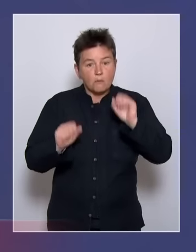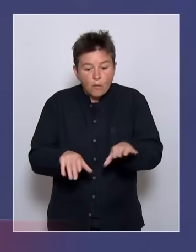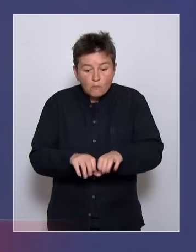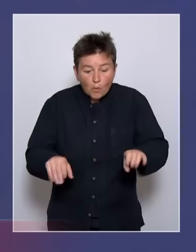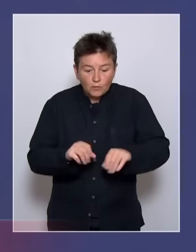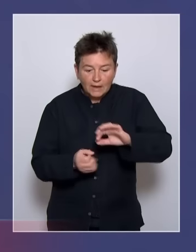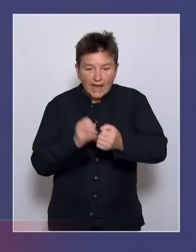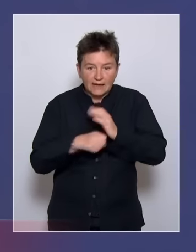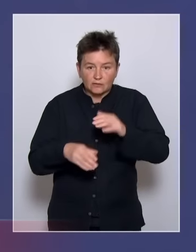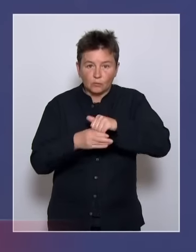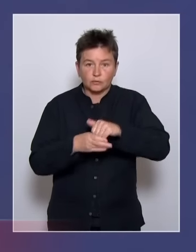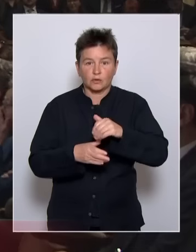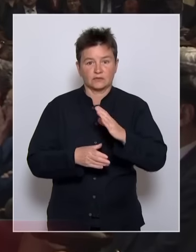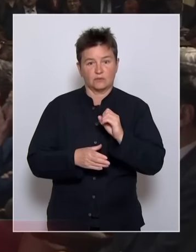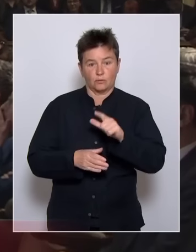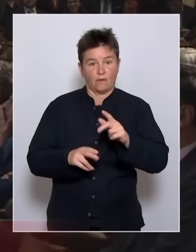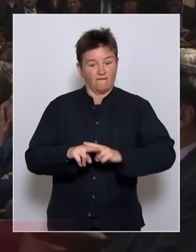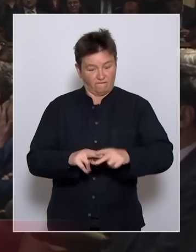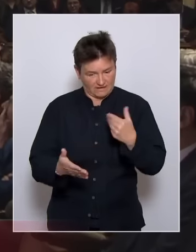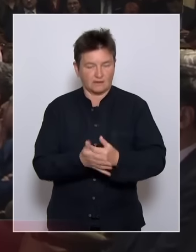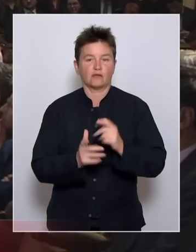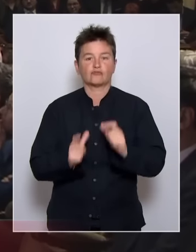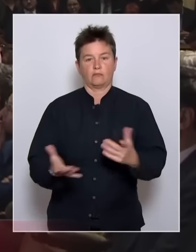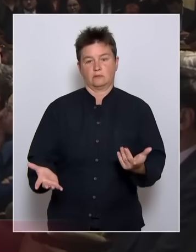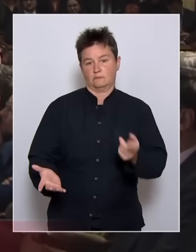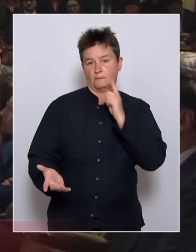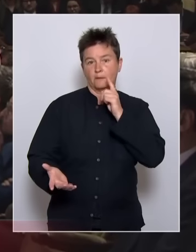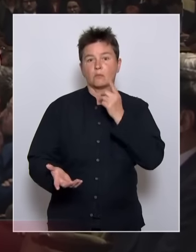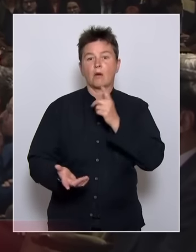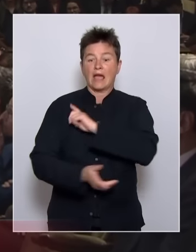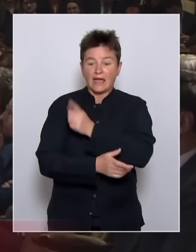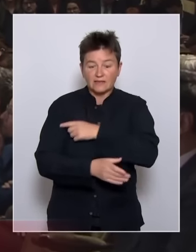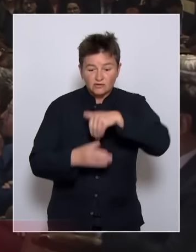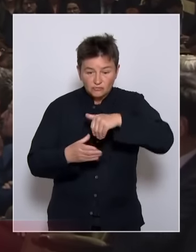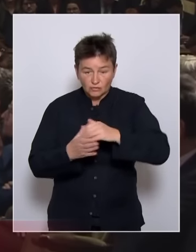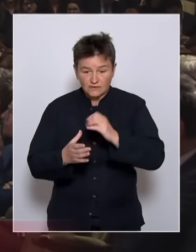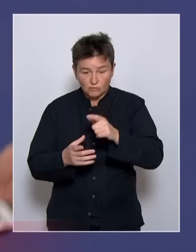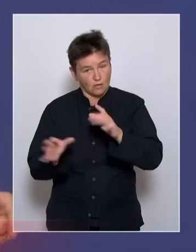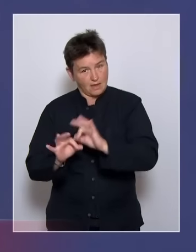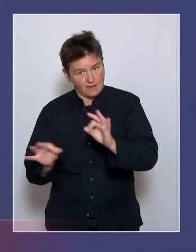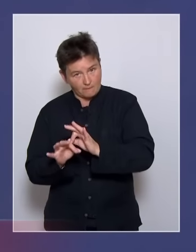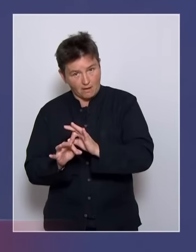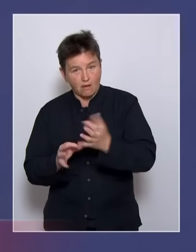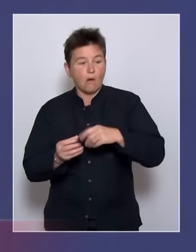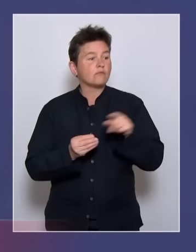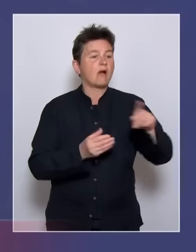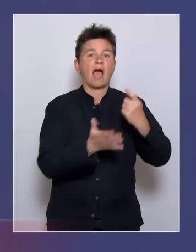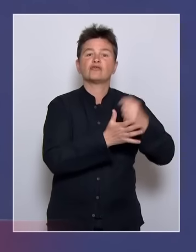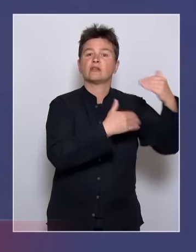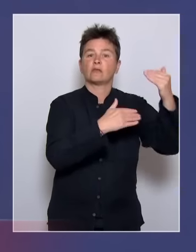décarbonés, c'est une chance. Parce que ça évite l'électron carboné et ça évite celui qu'on importe.